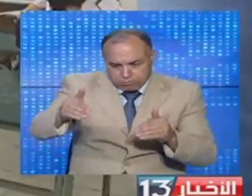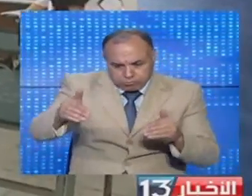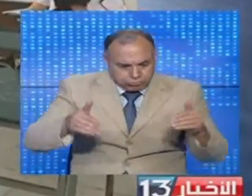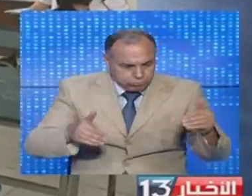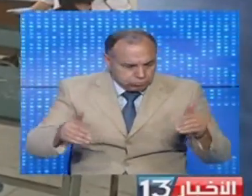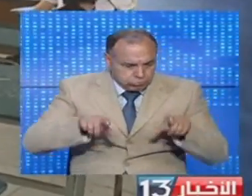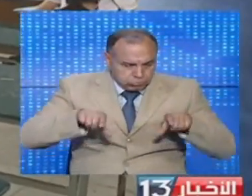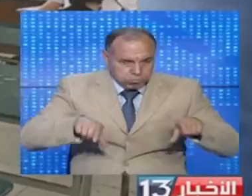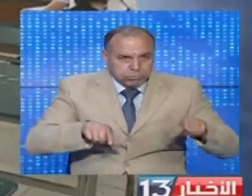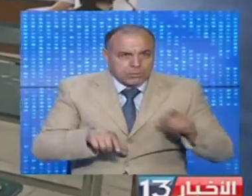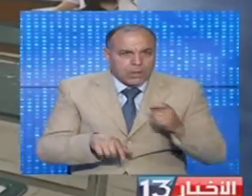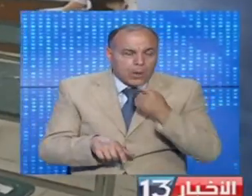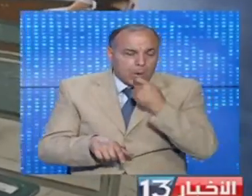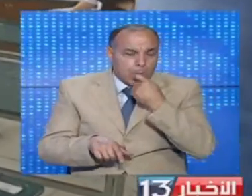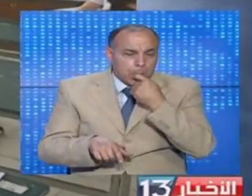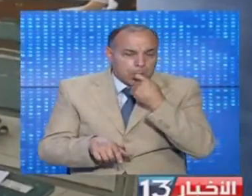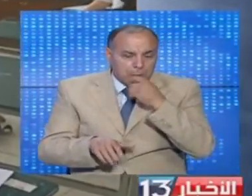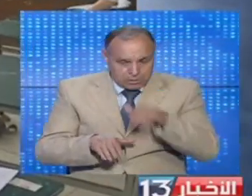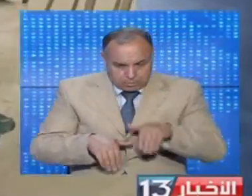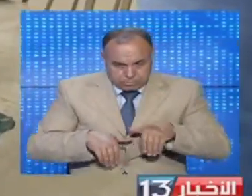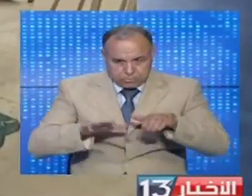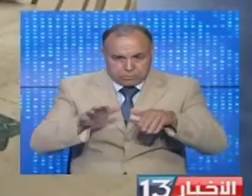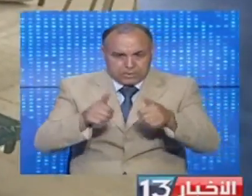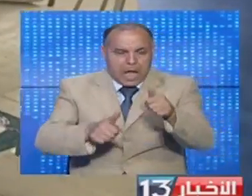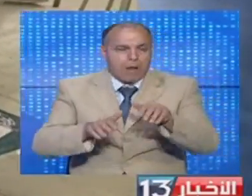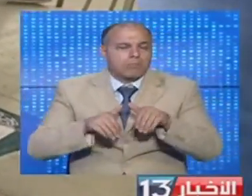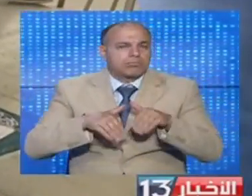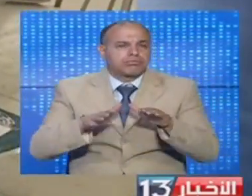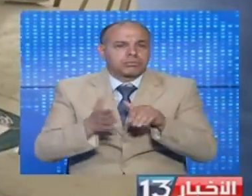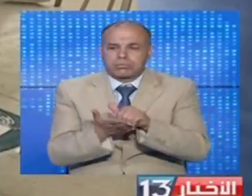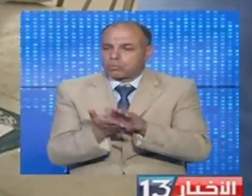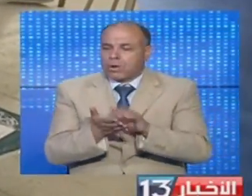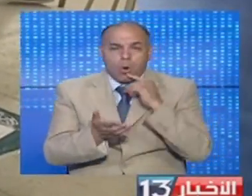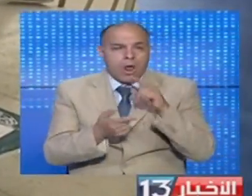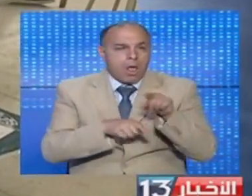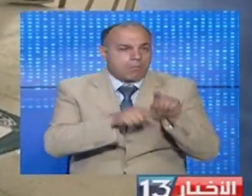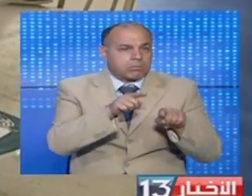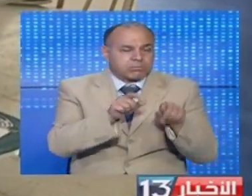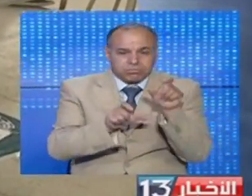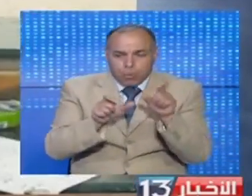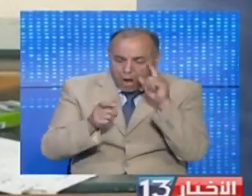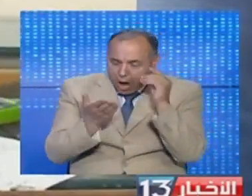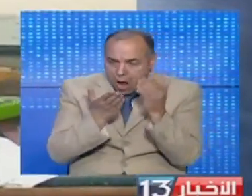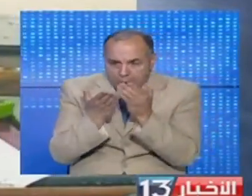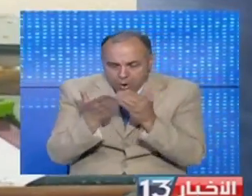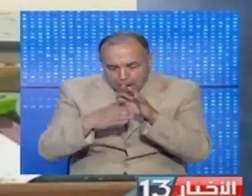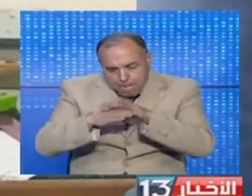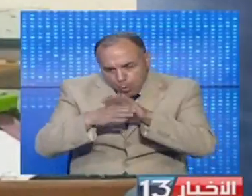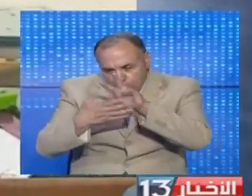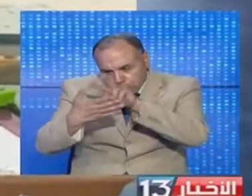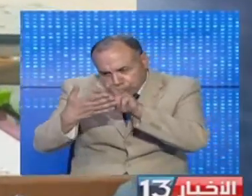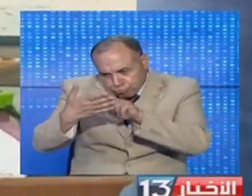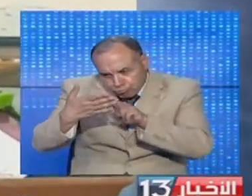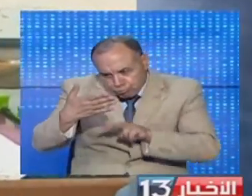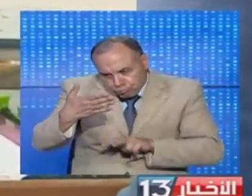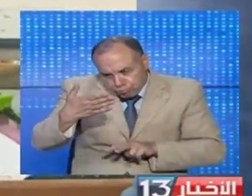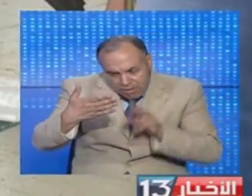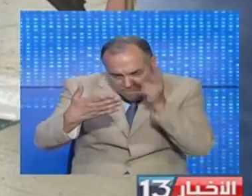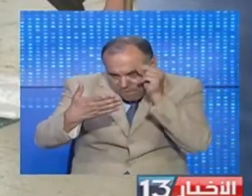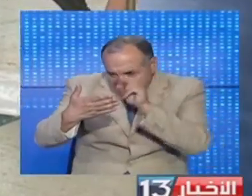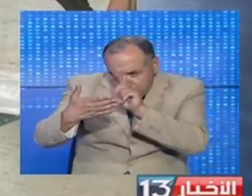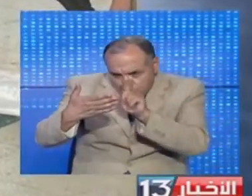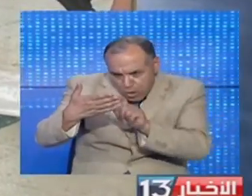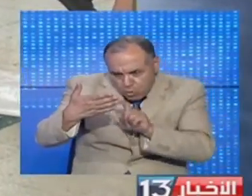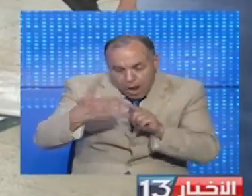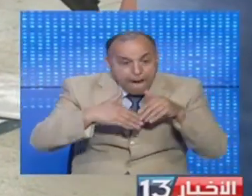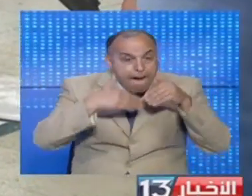سفاره اعلنت عن بدء الاختبار التاليه بعدها التلاميذ على قراءه المواضيع المطروحه فهمها بعد